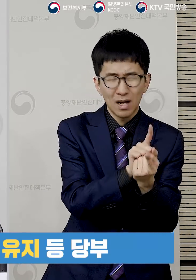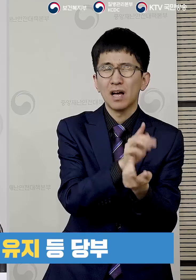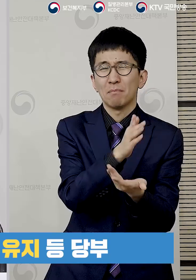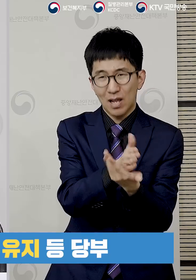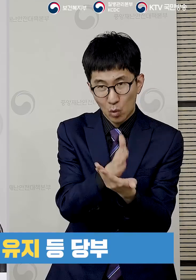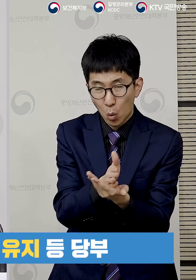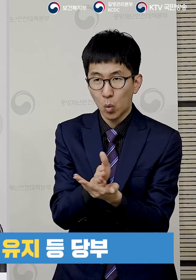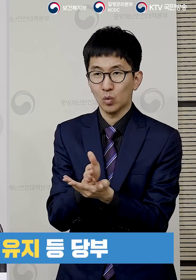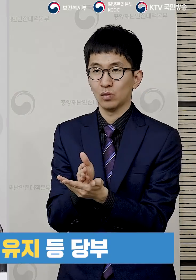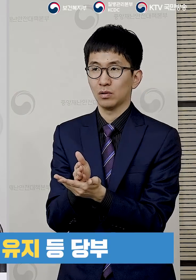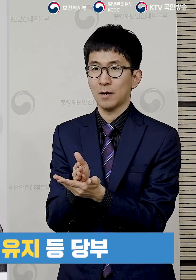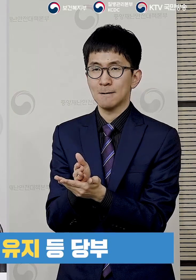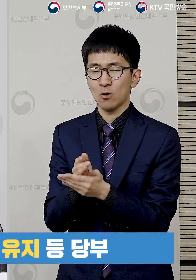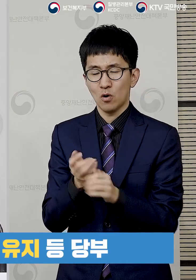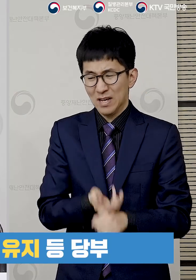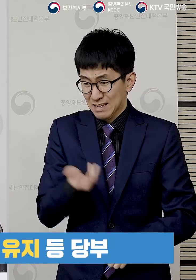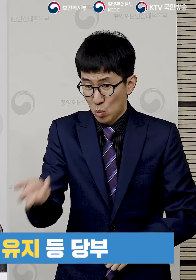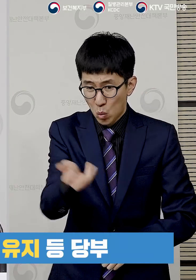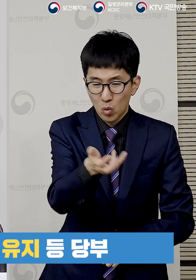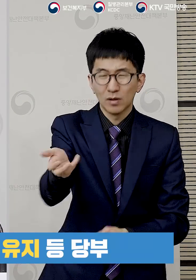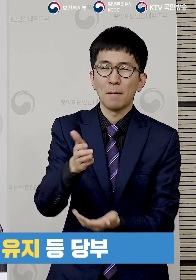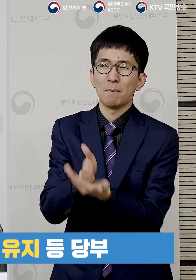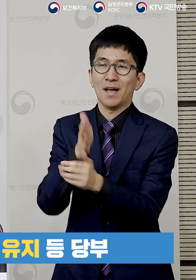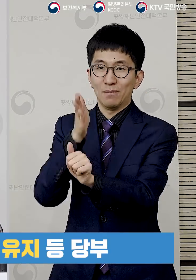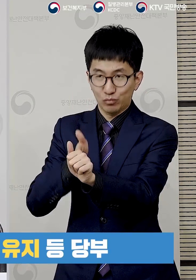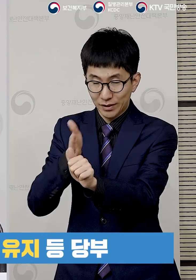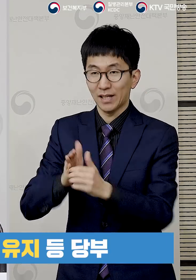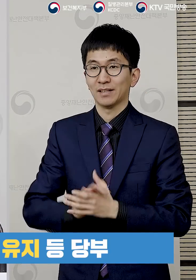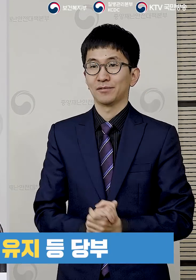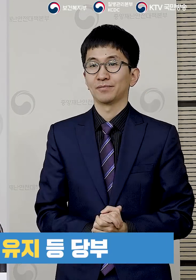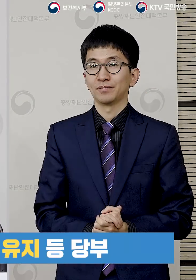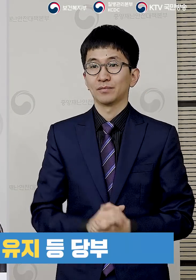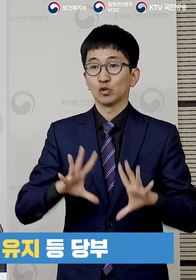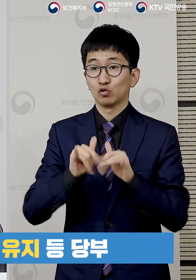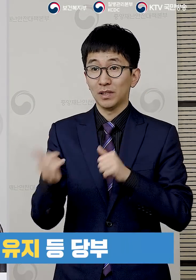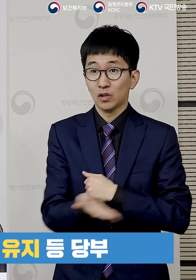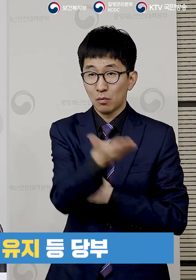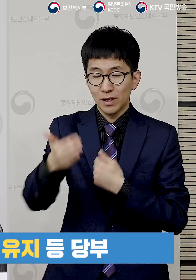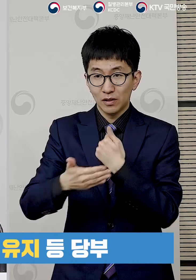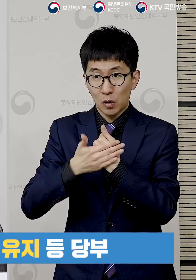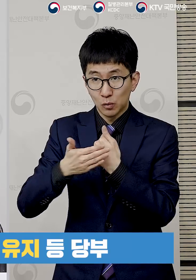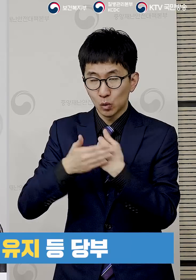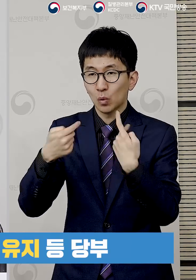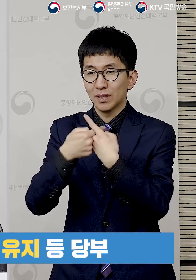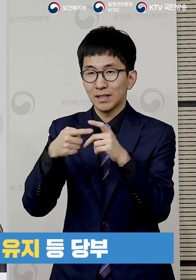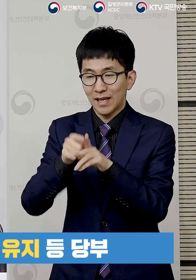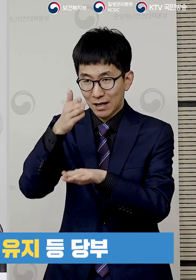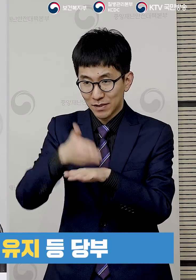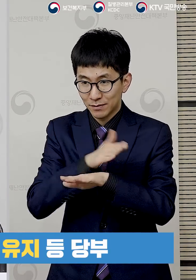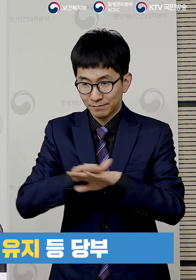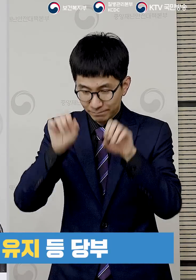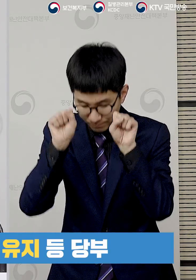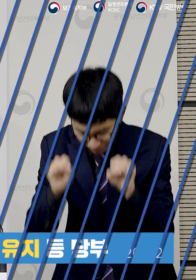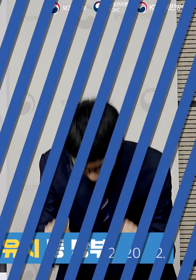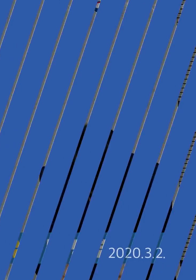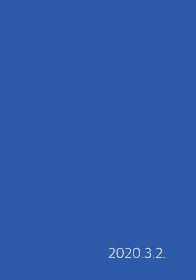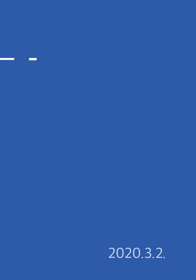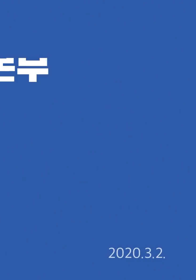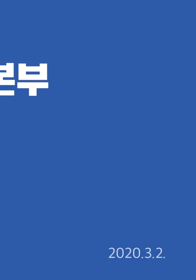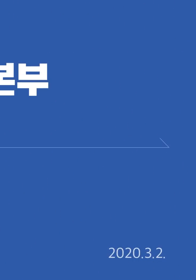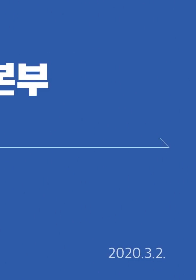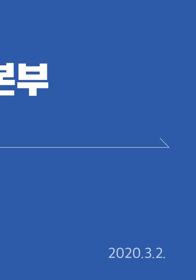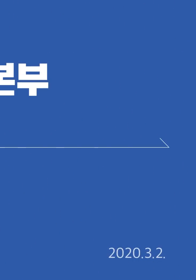접촉을 줄여주십사 하는 당부의 말씀을 거듭 드립니다. 국민 여러분들의 적극적인 협조와 이해